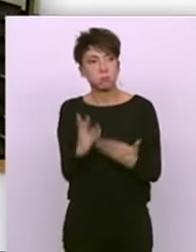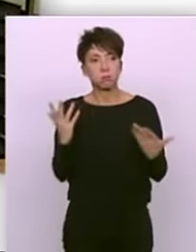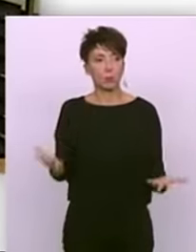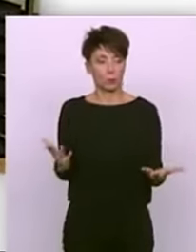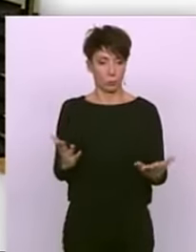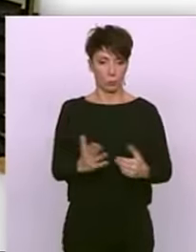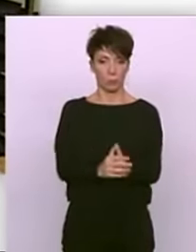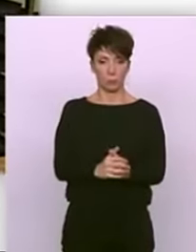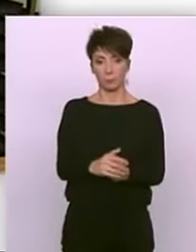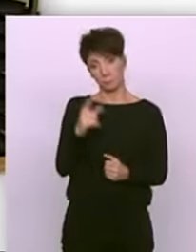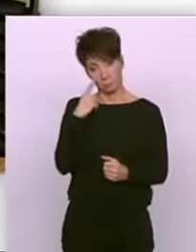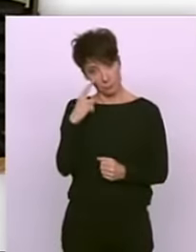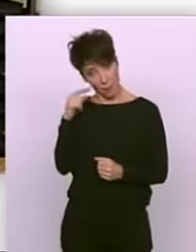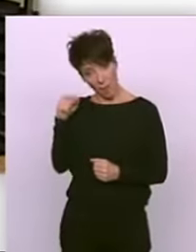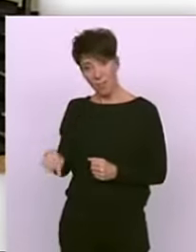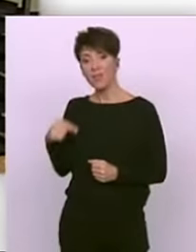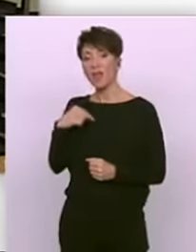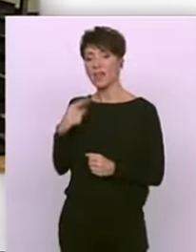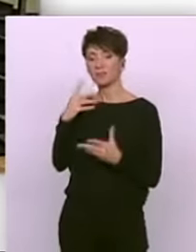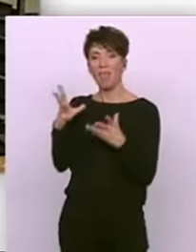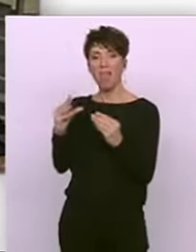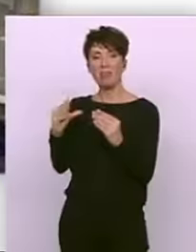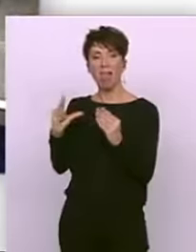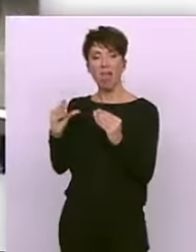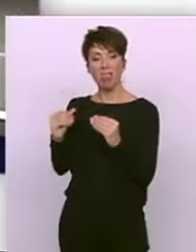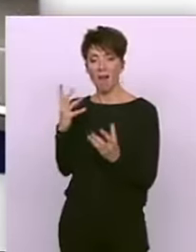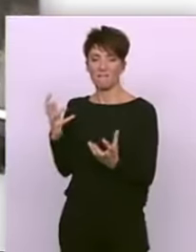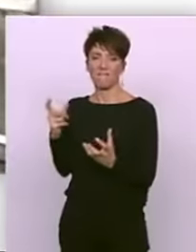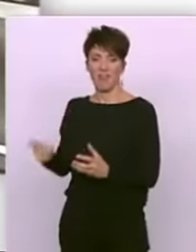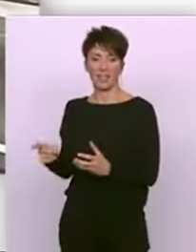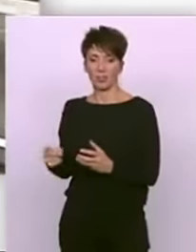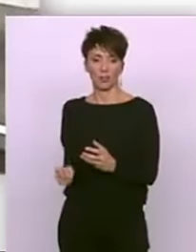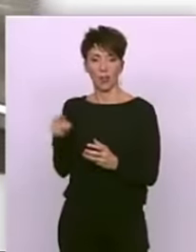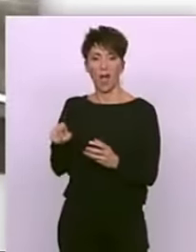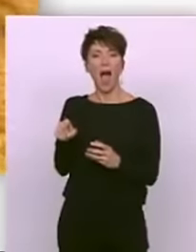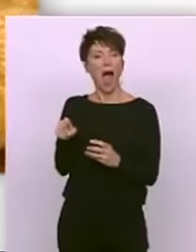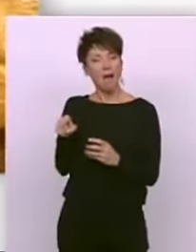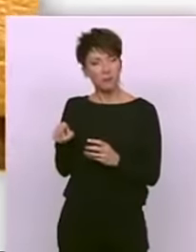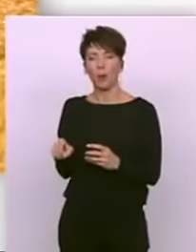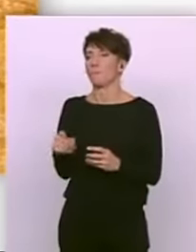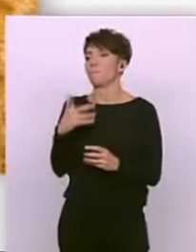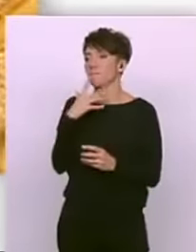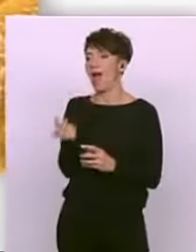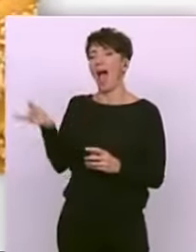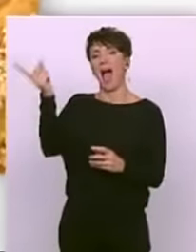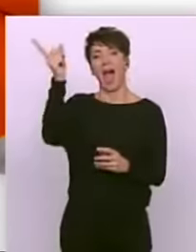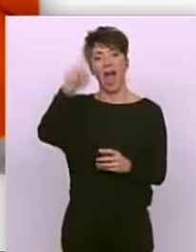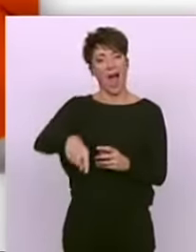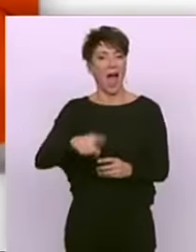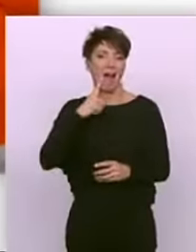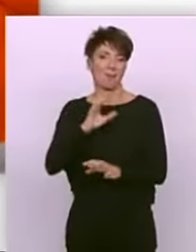Εάν σας δείξω μια φρέσκια φρατζόλα, θα δείτε μόλις την πατήσω πόσο φρέσκια είναι και έχει διατηρησιμότητα και την επόμενη